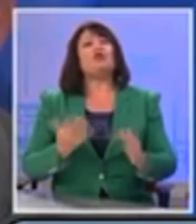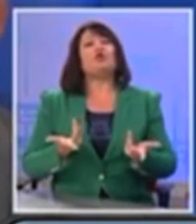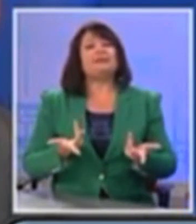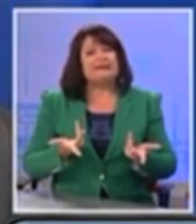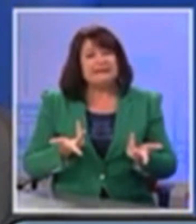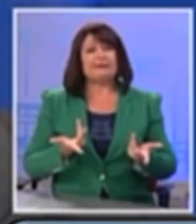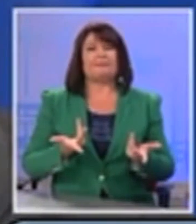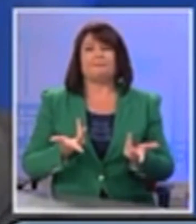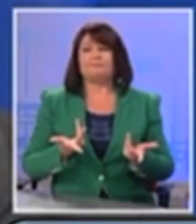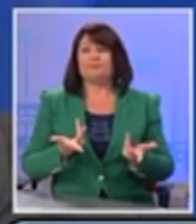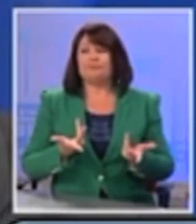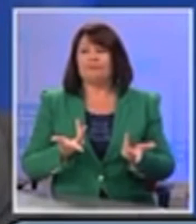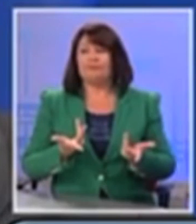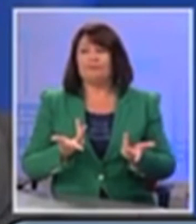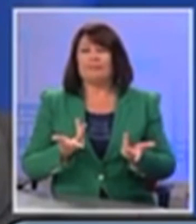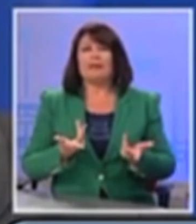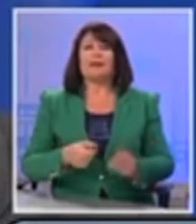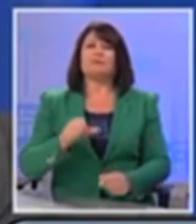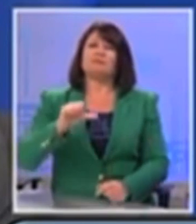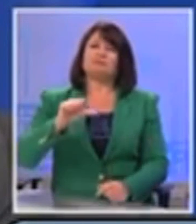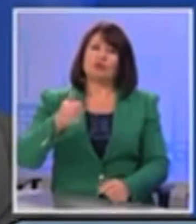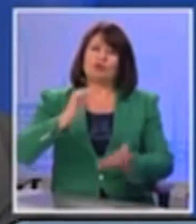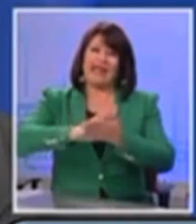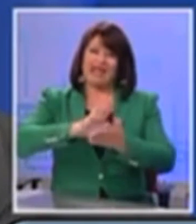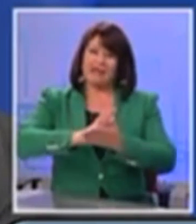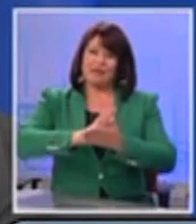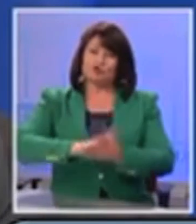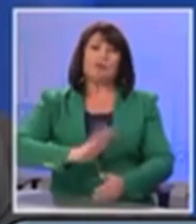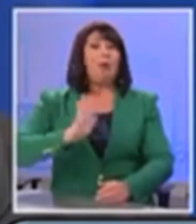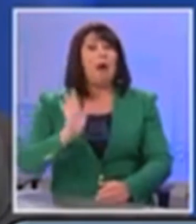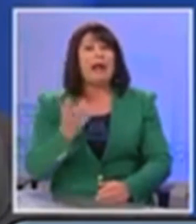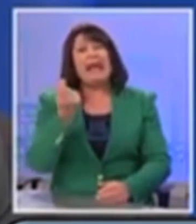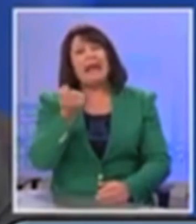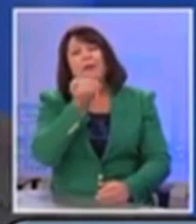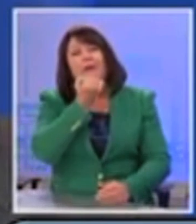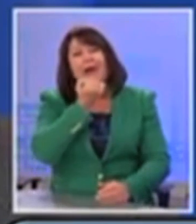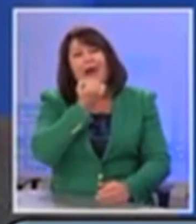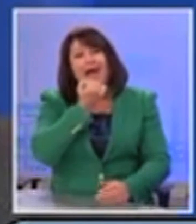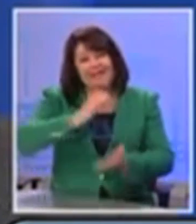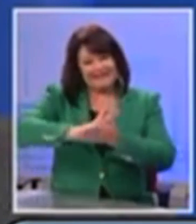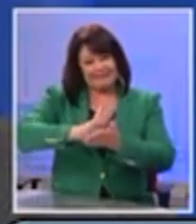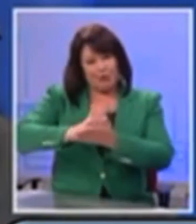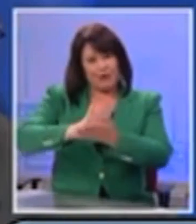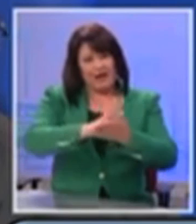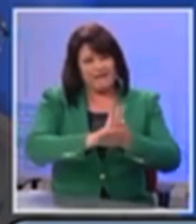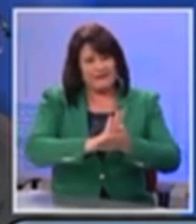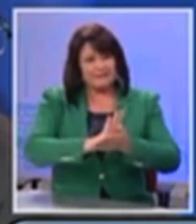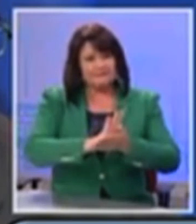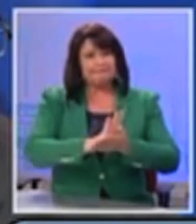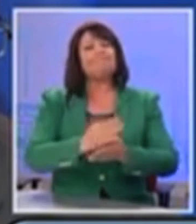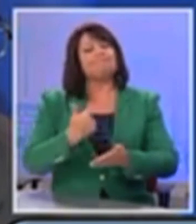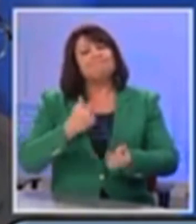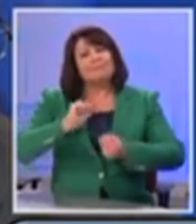des erreurs techniques qui seront rapidement corrigées afin qu'on mette à disposition via